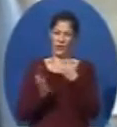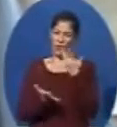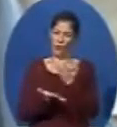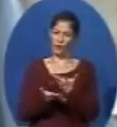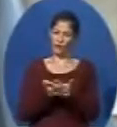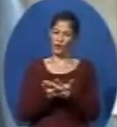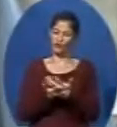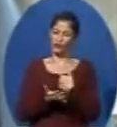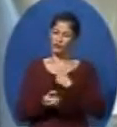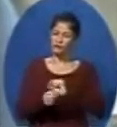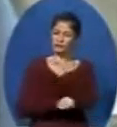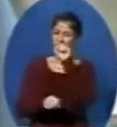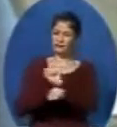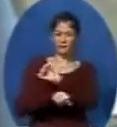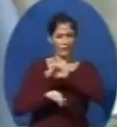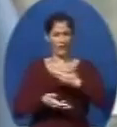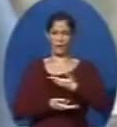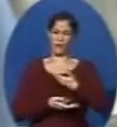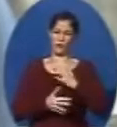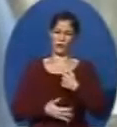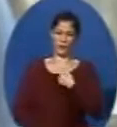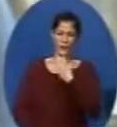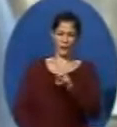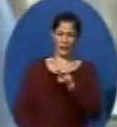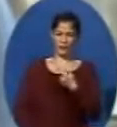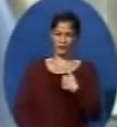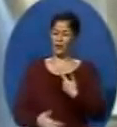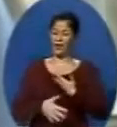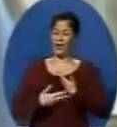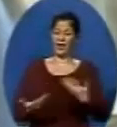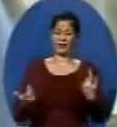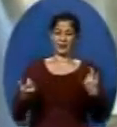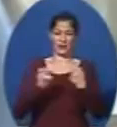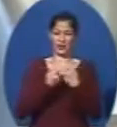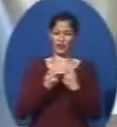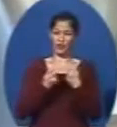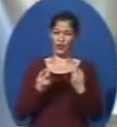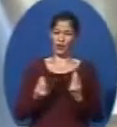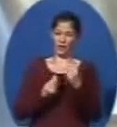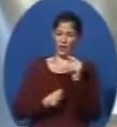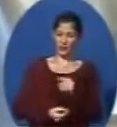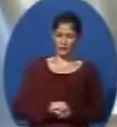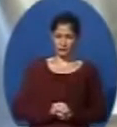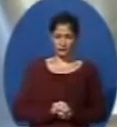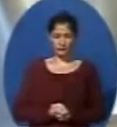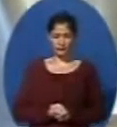שטיעוניי נתקבלו ושלא היה לי שום קשר לעניין הזה.